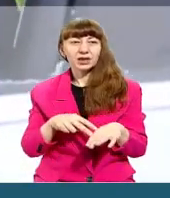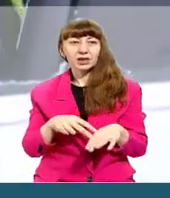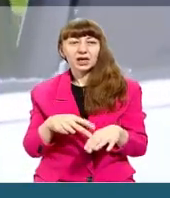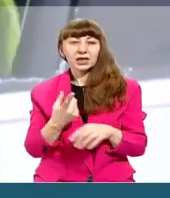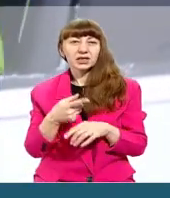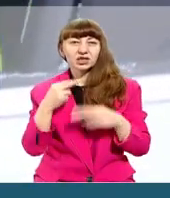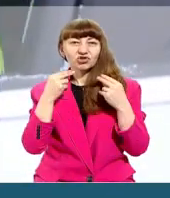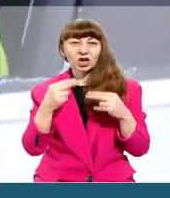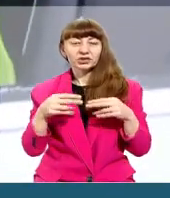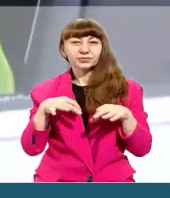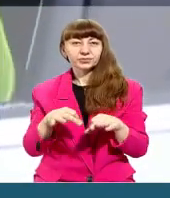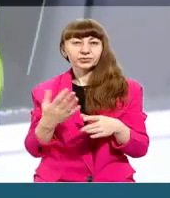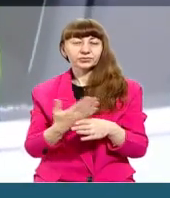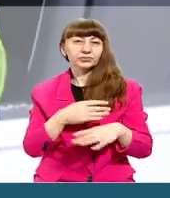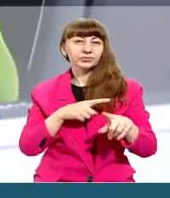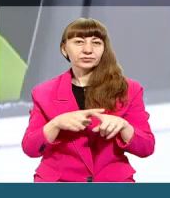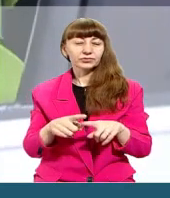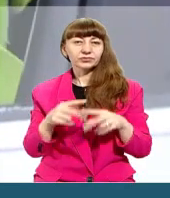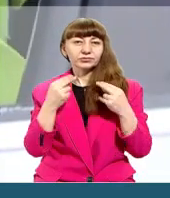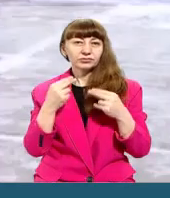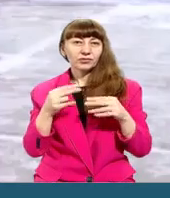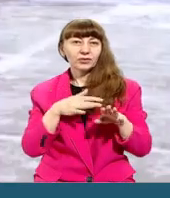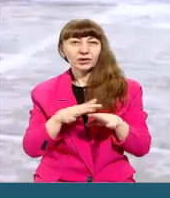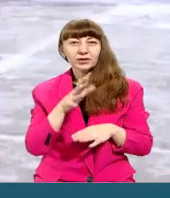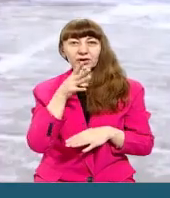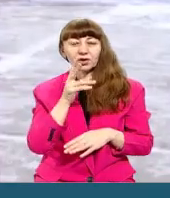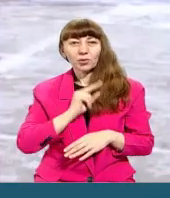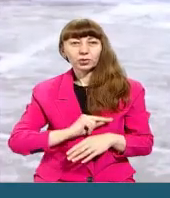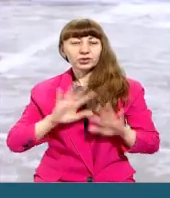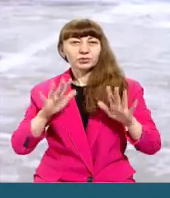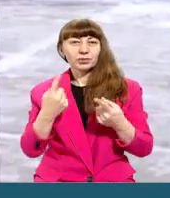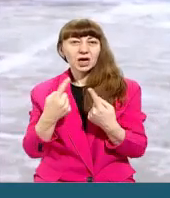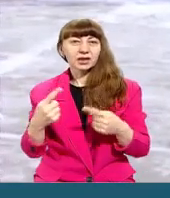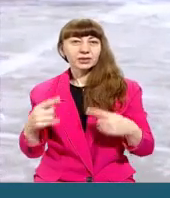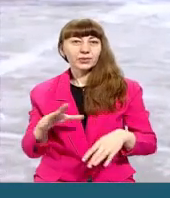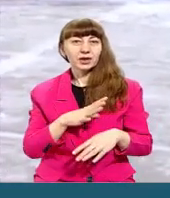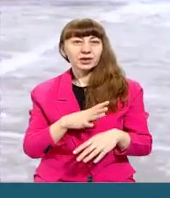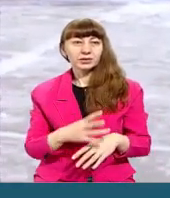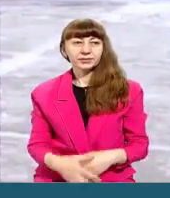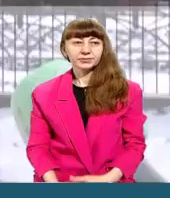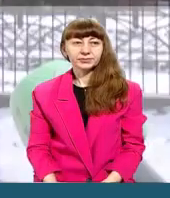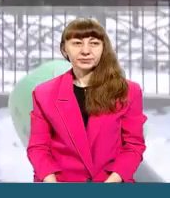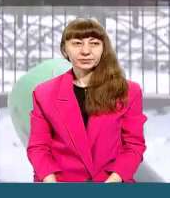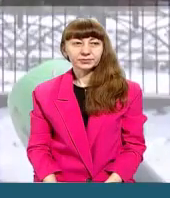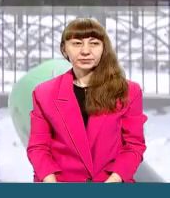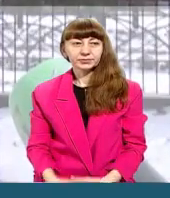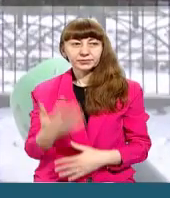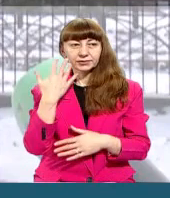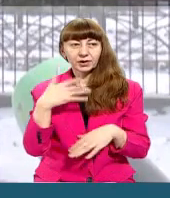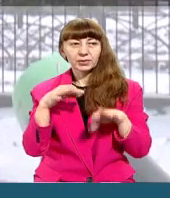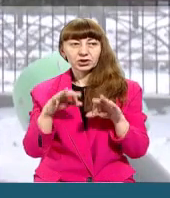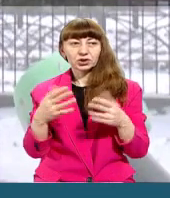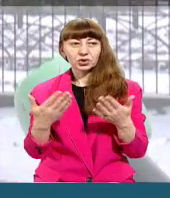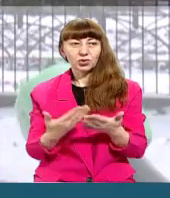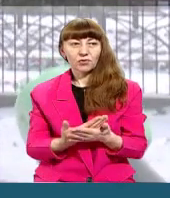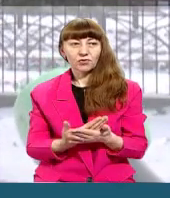надежный транспорт позволит качественнее выполнять работу, ведь ситуации бывают разные, нередко и погони. Когда машина